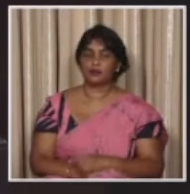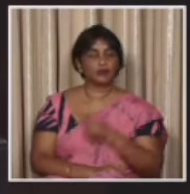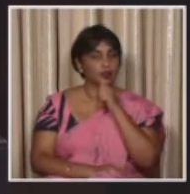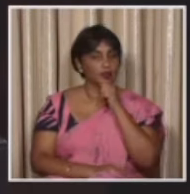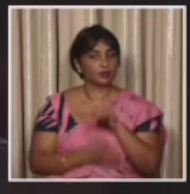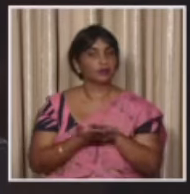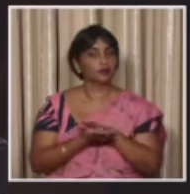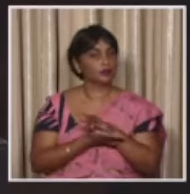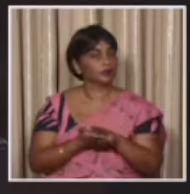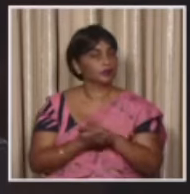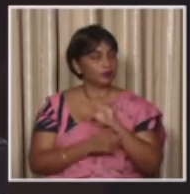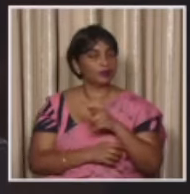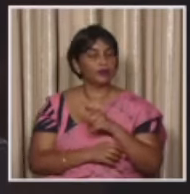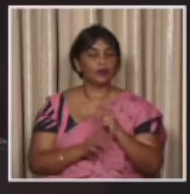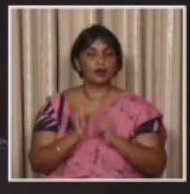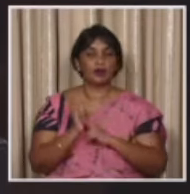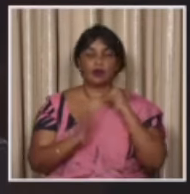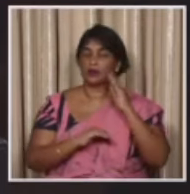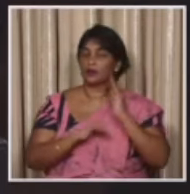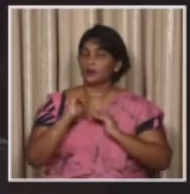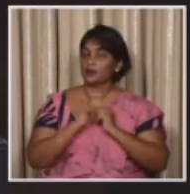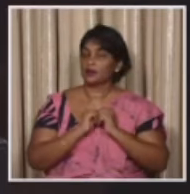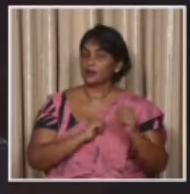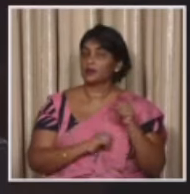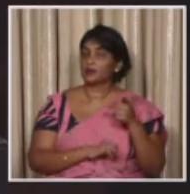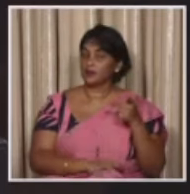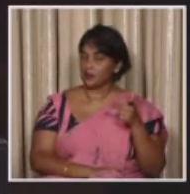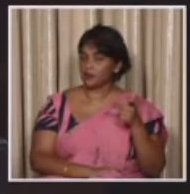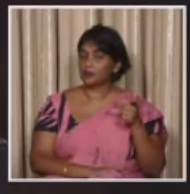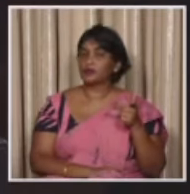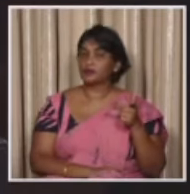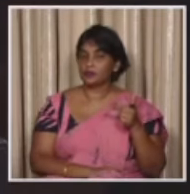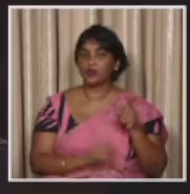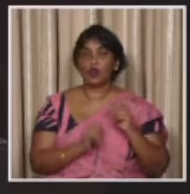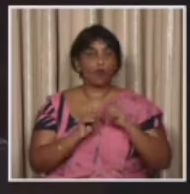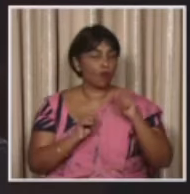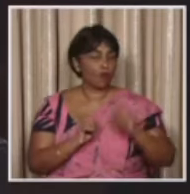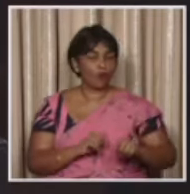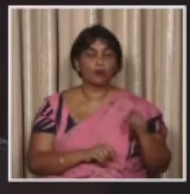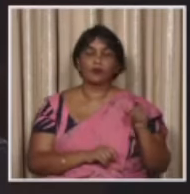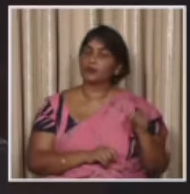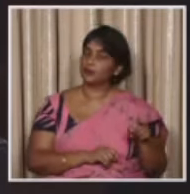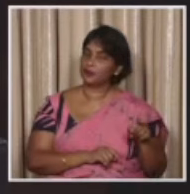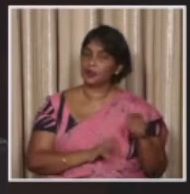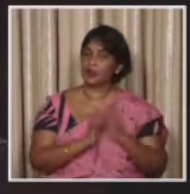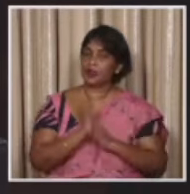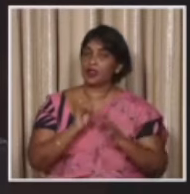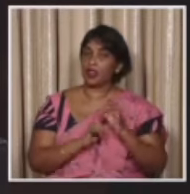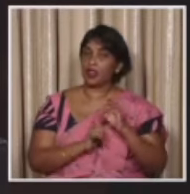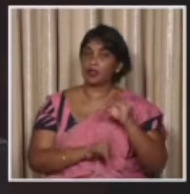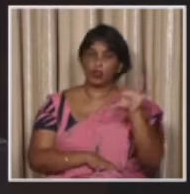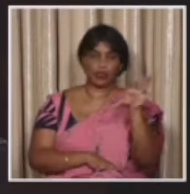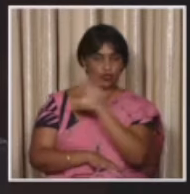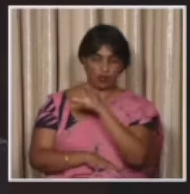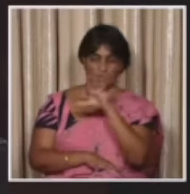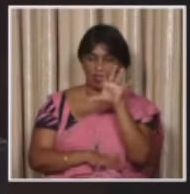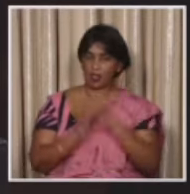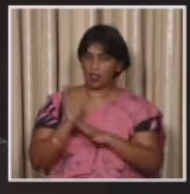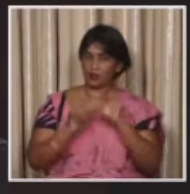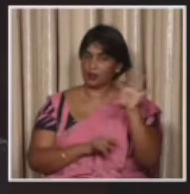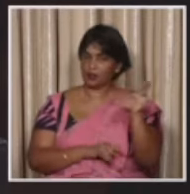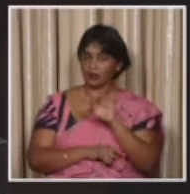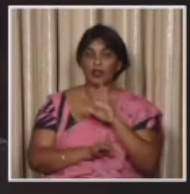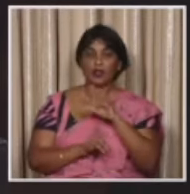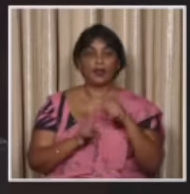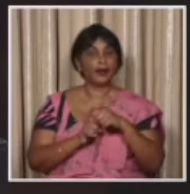පැහැදිලි වෙලා තිබෙන්නේ නැෂනල් සිස්ටම් ඔපරේටර් සහ බෝඩ් එක ඇමතිපත් කරනවා කියලා. නමුත්